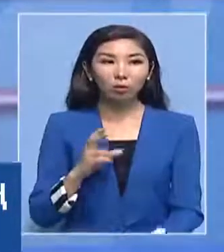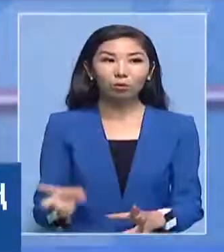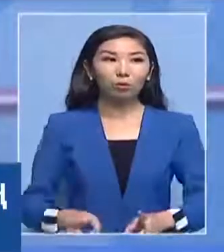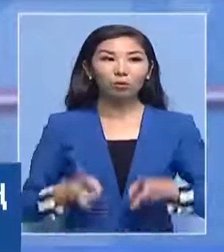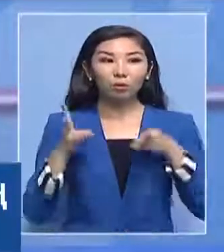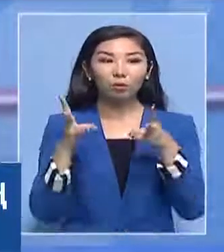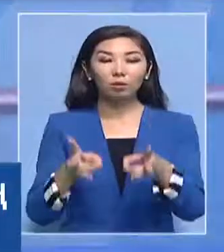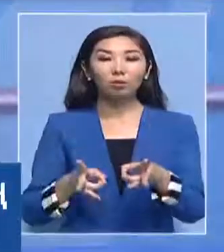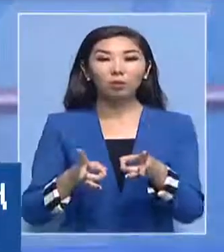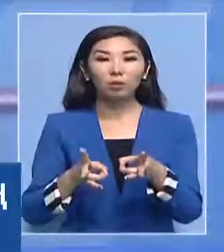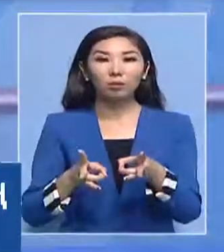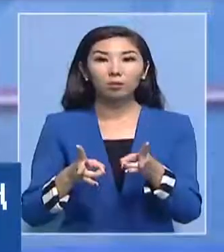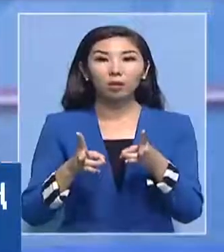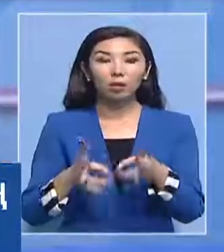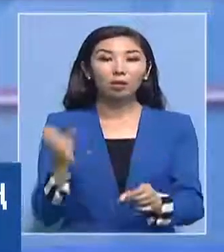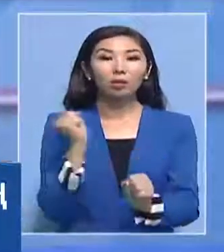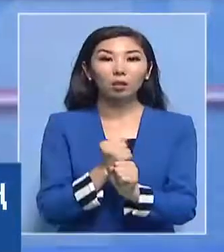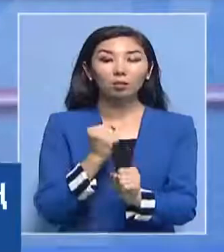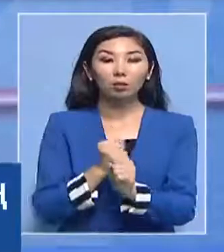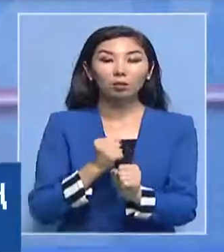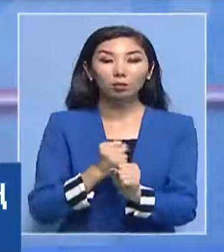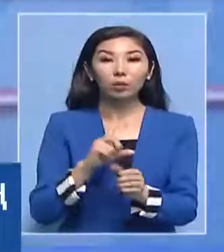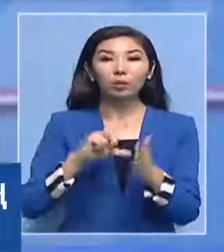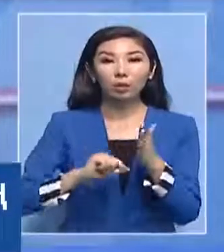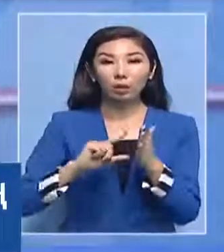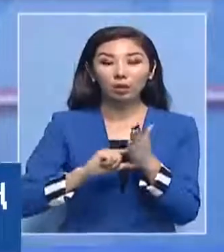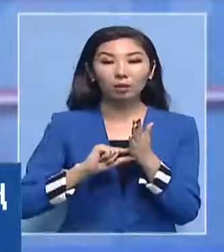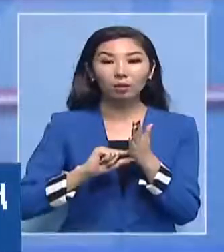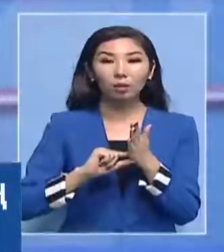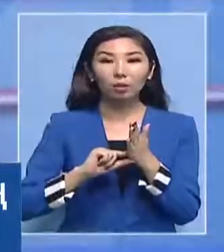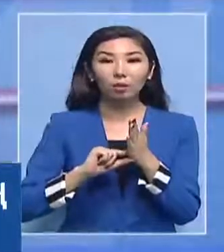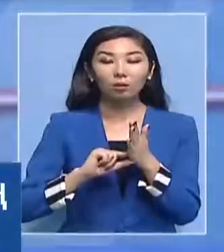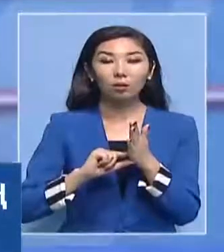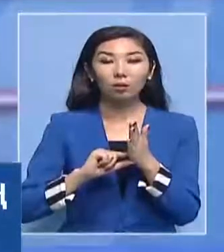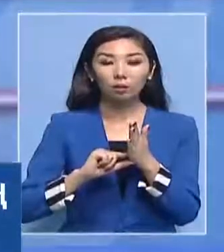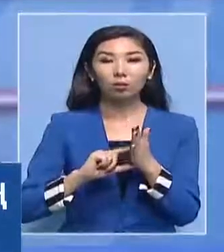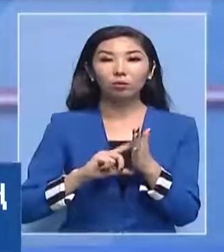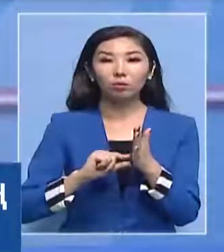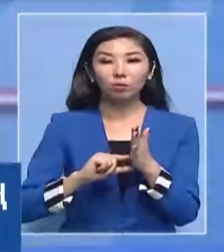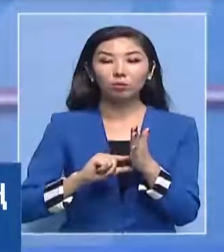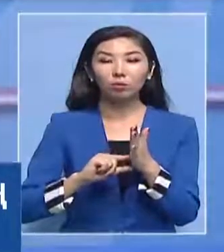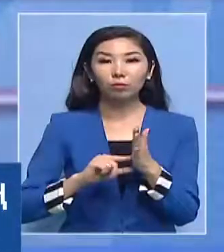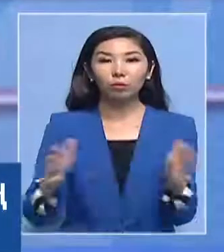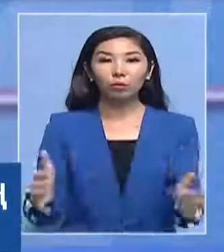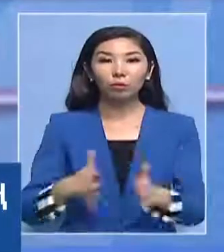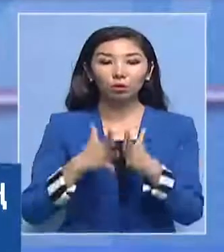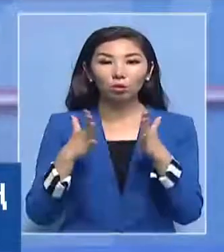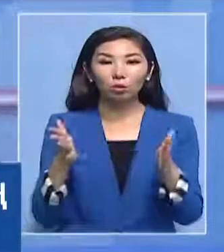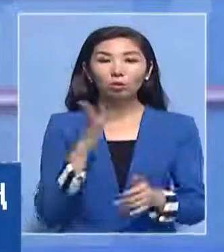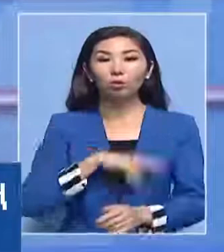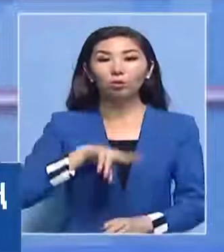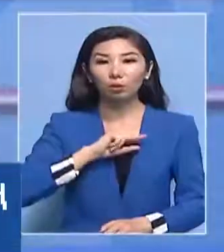қауіпсіздік нелерін білмей жаңа жасағанын ба, оны пенсияға әрекет етеді, жаңа әсер етеді. Ол үлкен тұрған